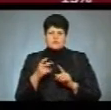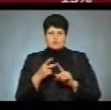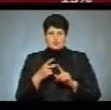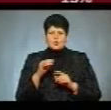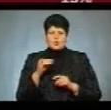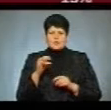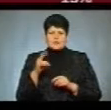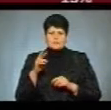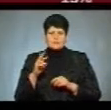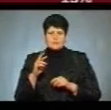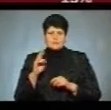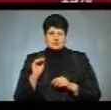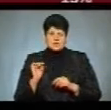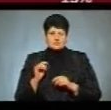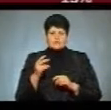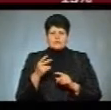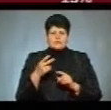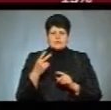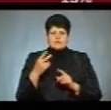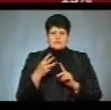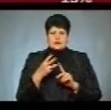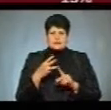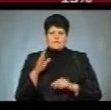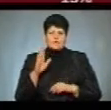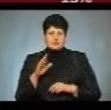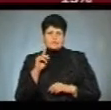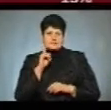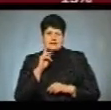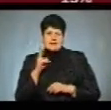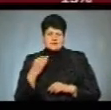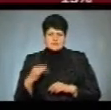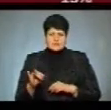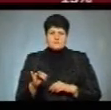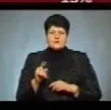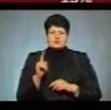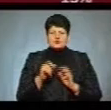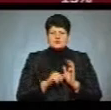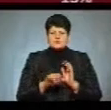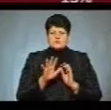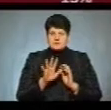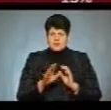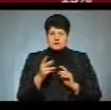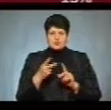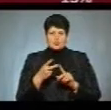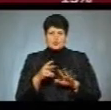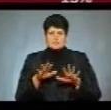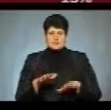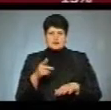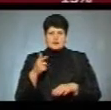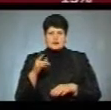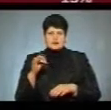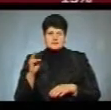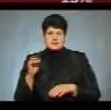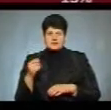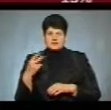Тимошенко – у неї 20%. І третій Володимир Зеленський – 15%. У 165-му окрузі друге місце в Анатолія Гриценка, в нього